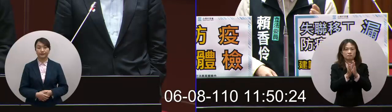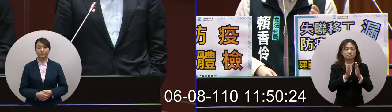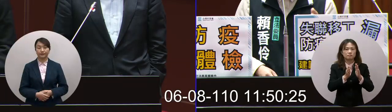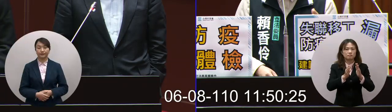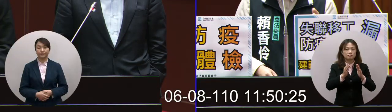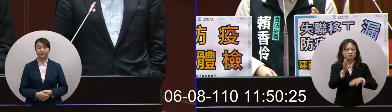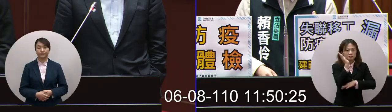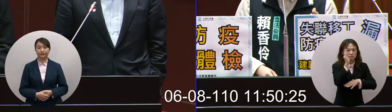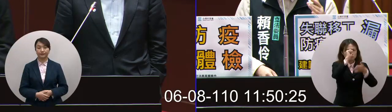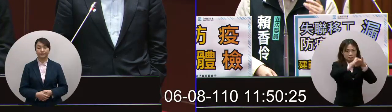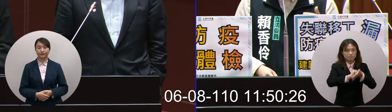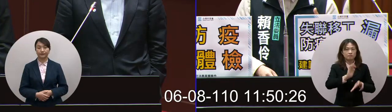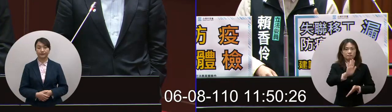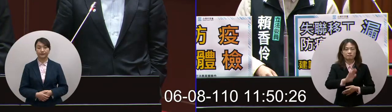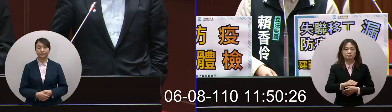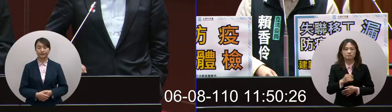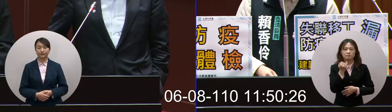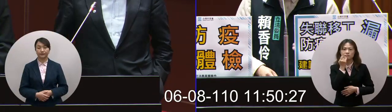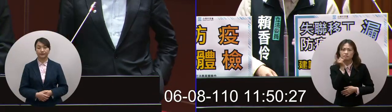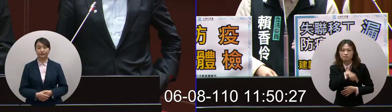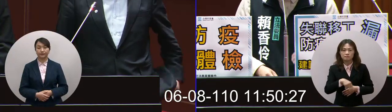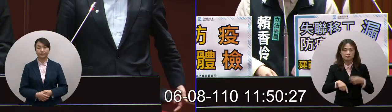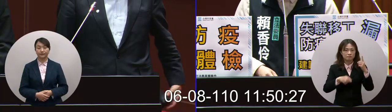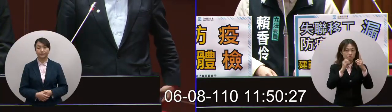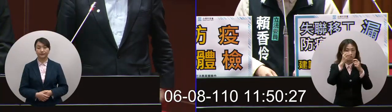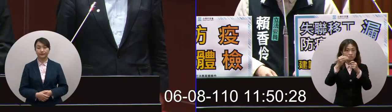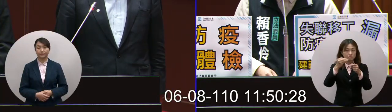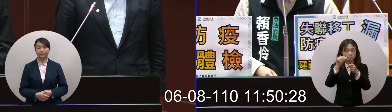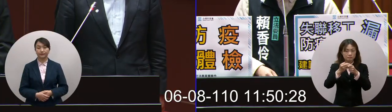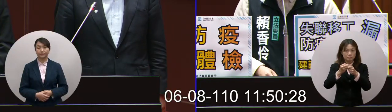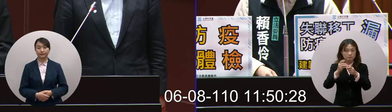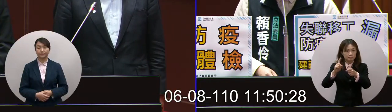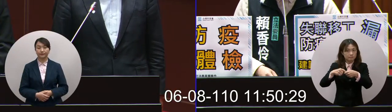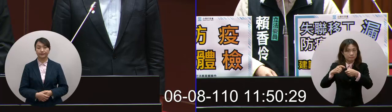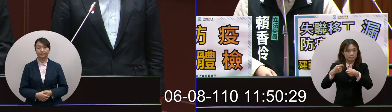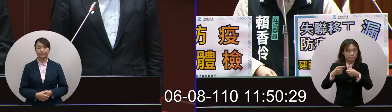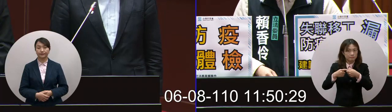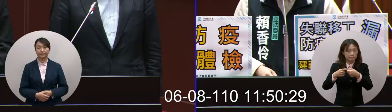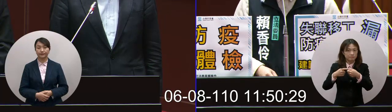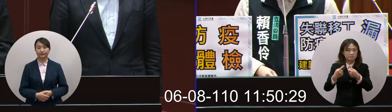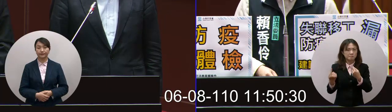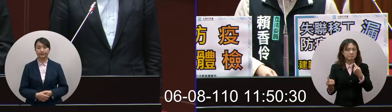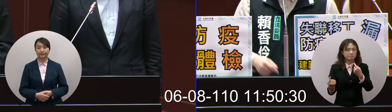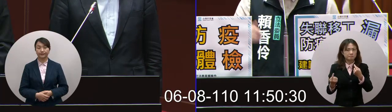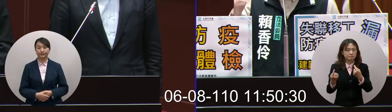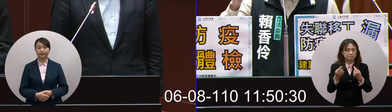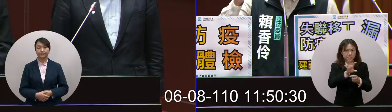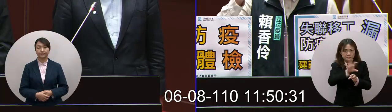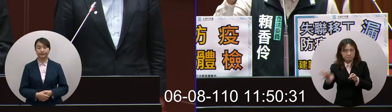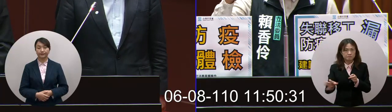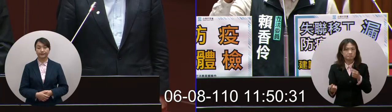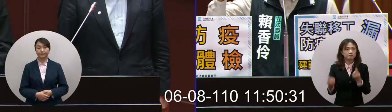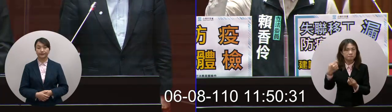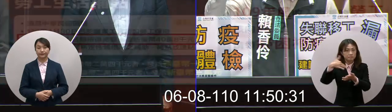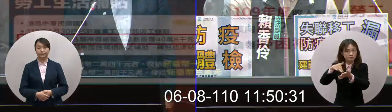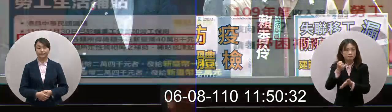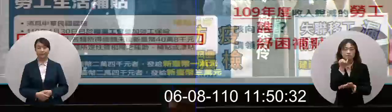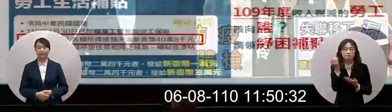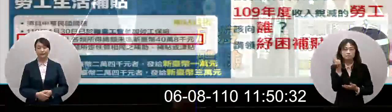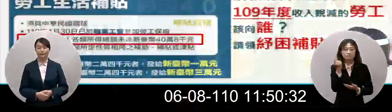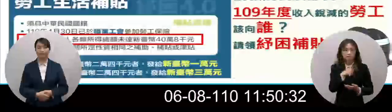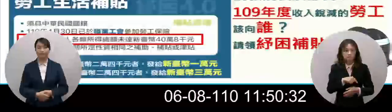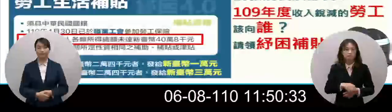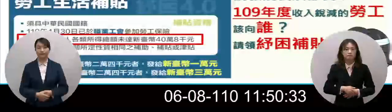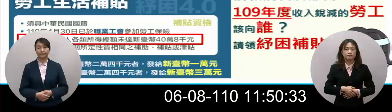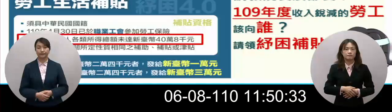到109年的部分，也可以做一定程度的这个所得的类比？因为当时我们是因为24000的门